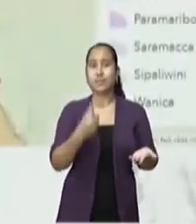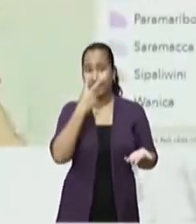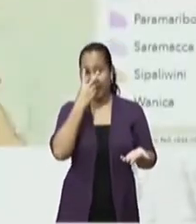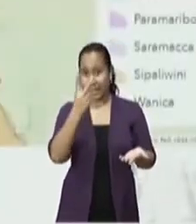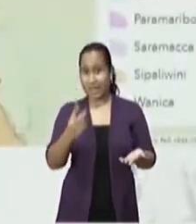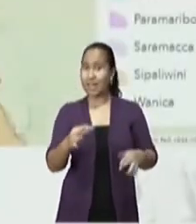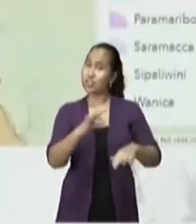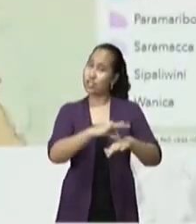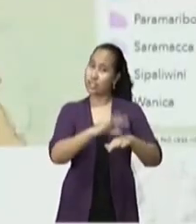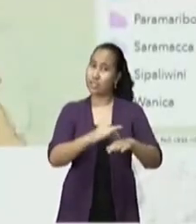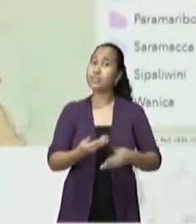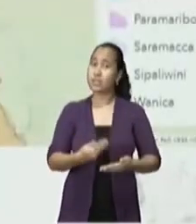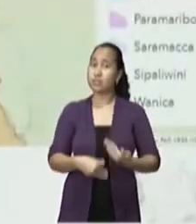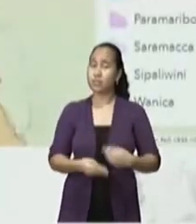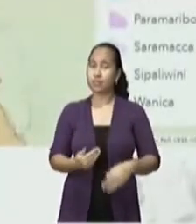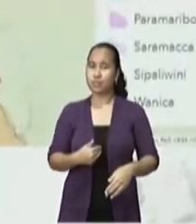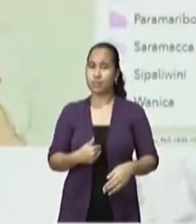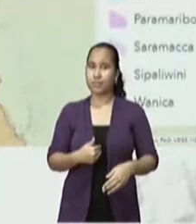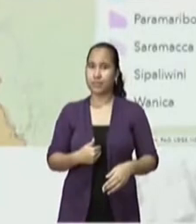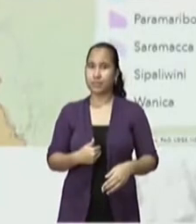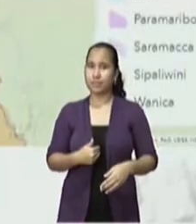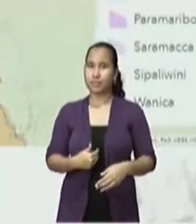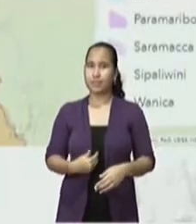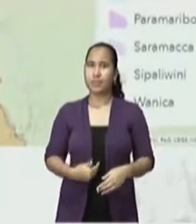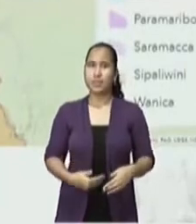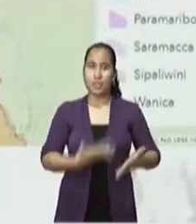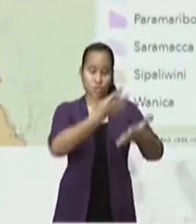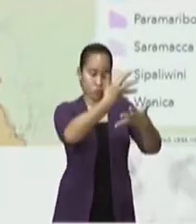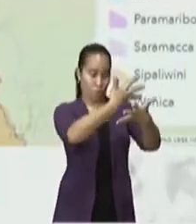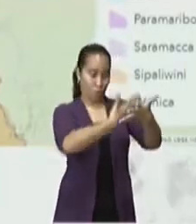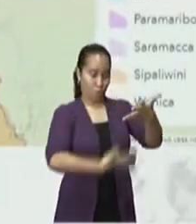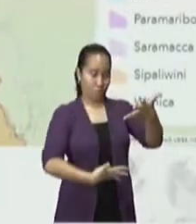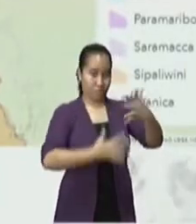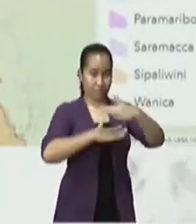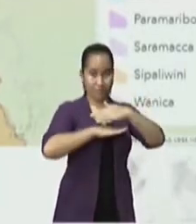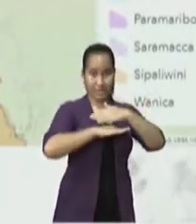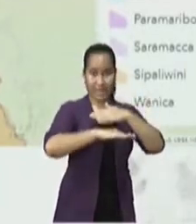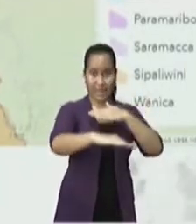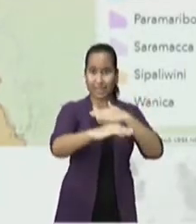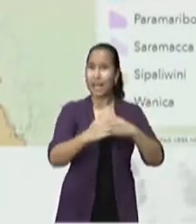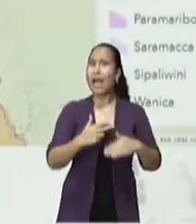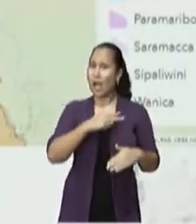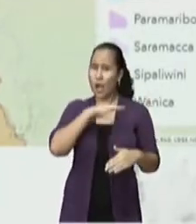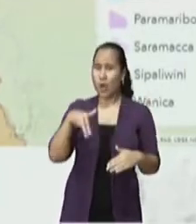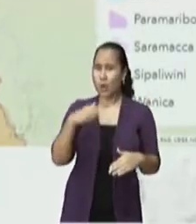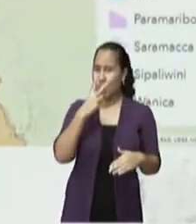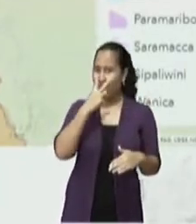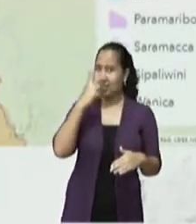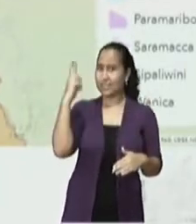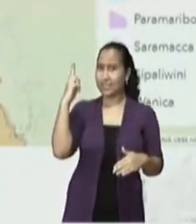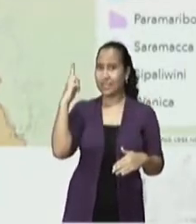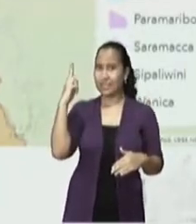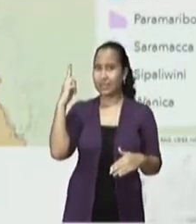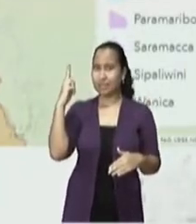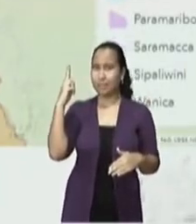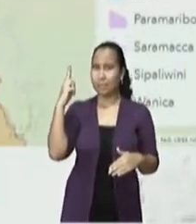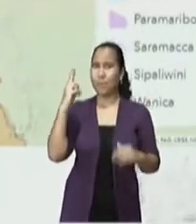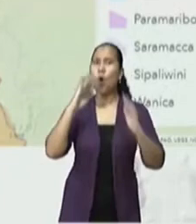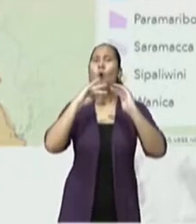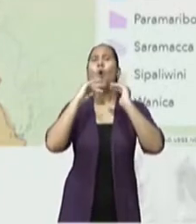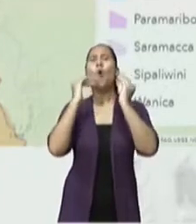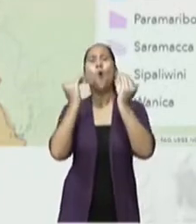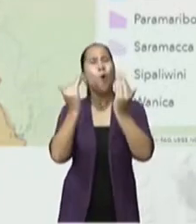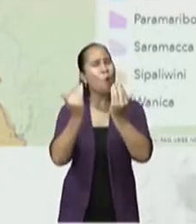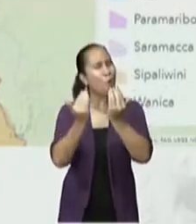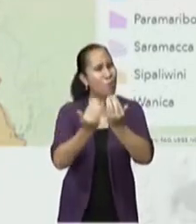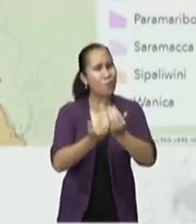Volgende. Dit is het overzicht van het land en we zien nog steeds dat er wel overal gevallen plaats hebben